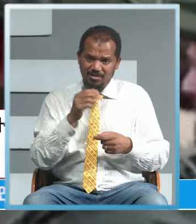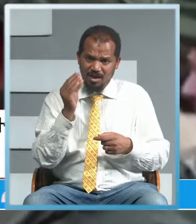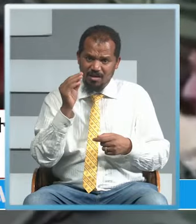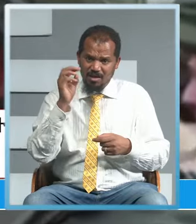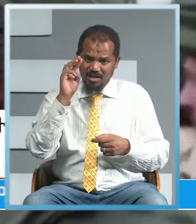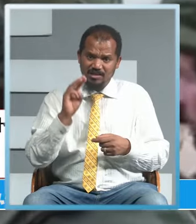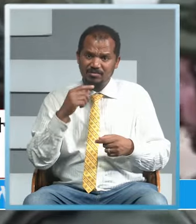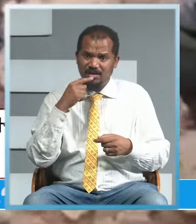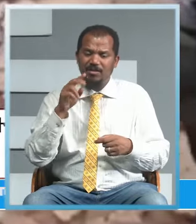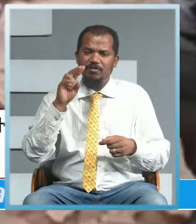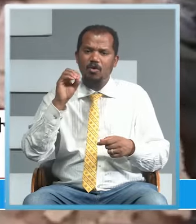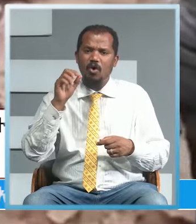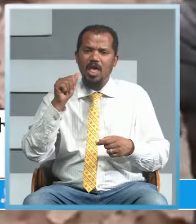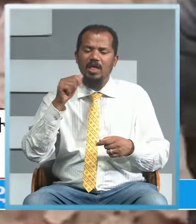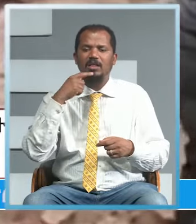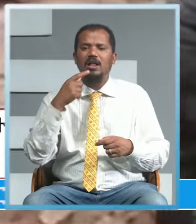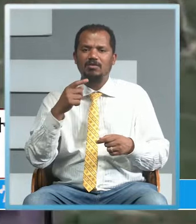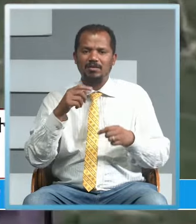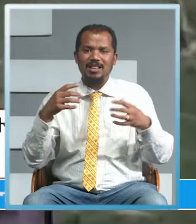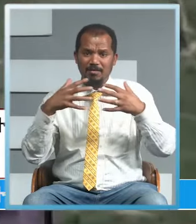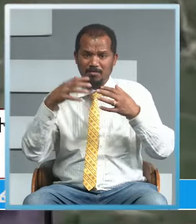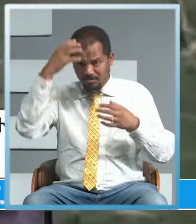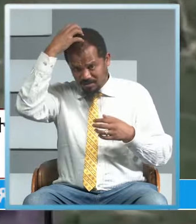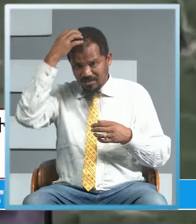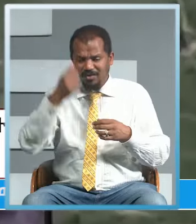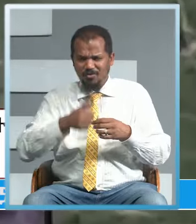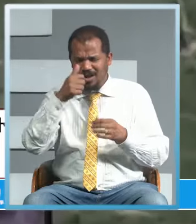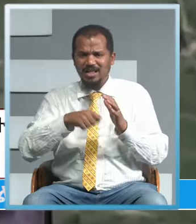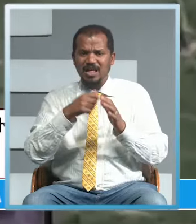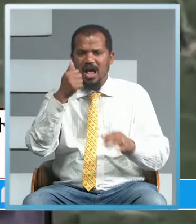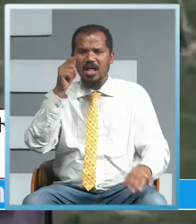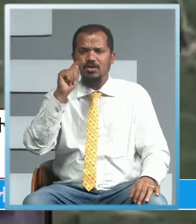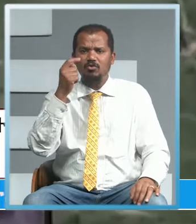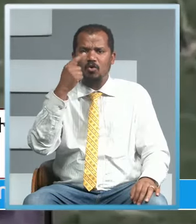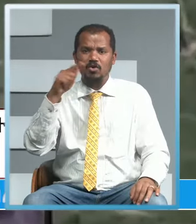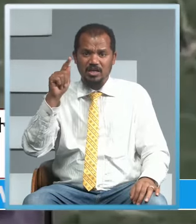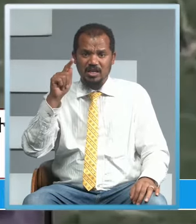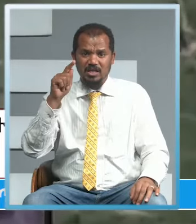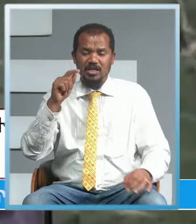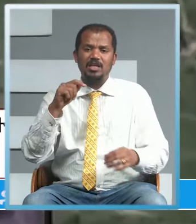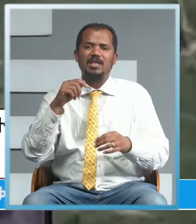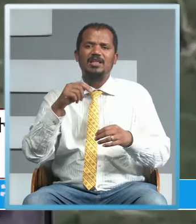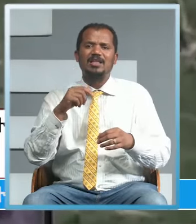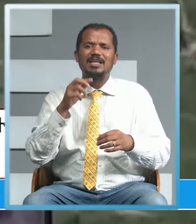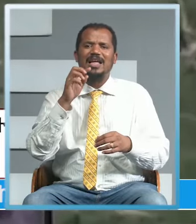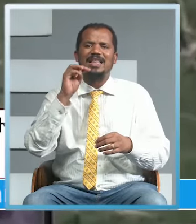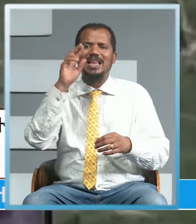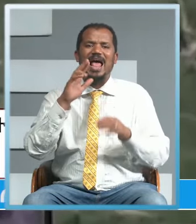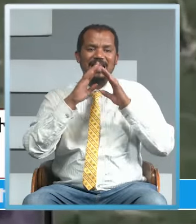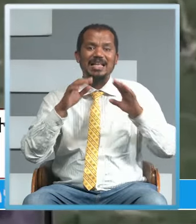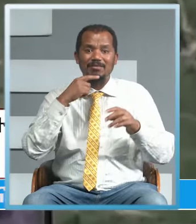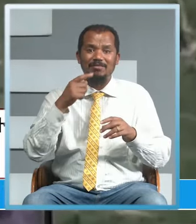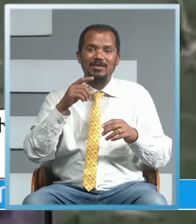እንዳልተቋረጠ ሐማስ መናገሩን ቪኦኤ ዘግቧል። የተባበሩት መንግስታት ድርጅት ዋና ጸሐፊ አንቶኒዮ ጉተሬዝ የሰብአዊ ቀጠና